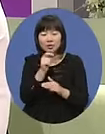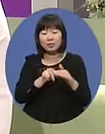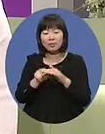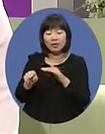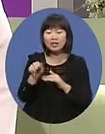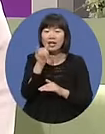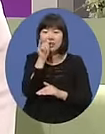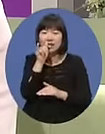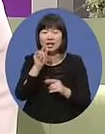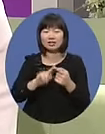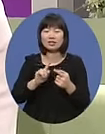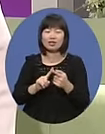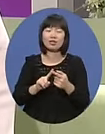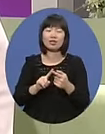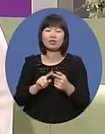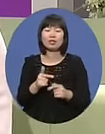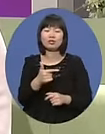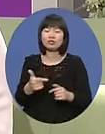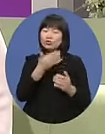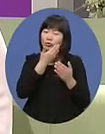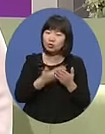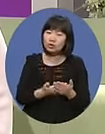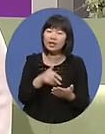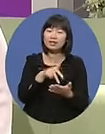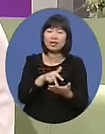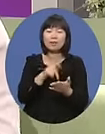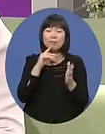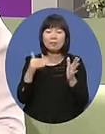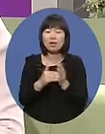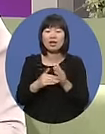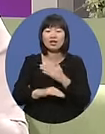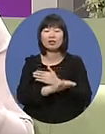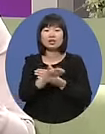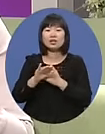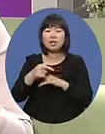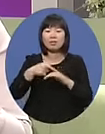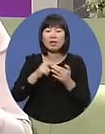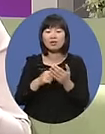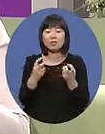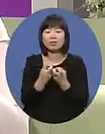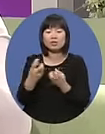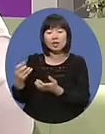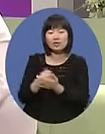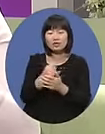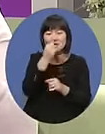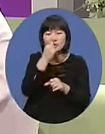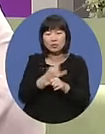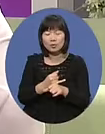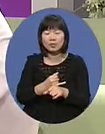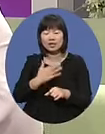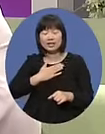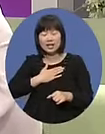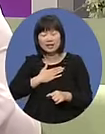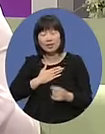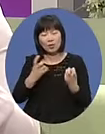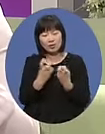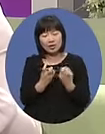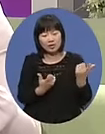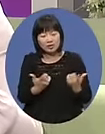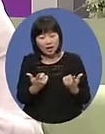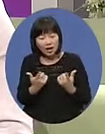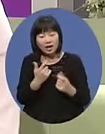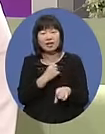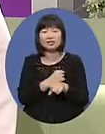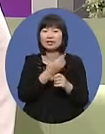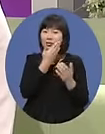벗어날 수 있느냐, 여기에서도 굉장히 중요한 부분이거든요. 그러니까 우리가 마음을 어떻게 먹고 자기를 자꾸 컨트롤을 어떻게 하느냐도